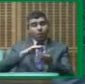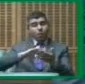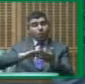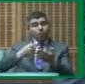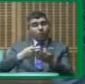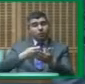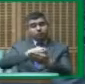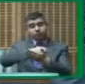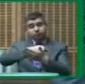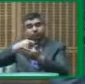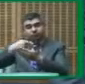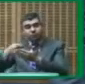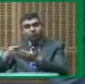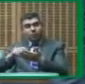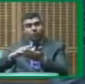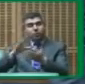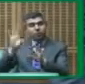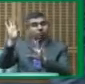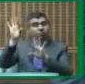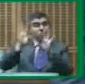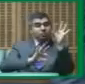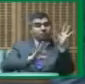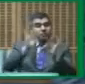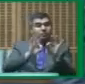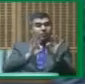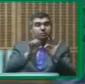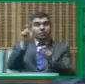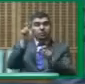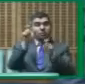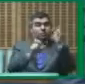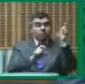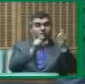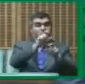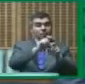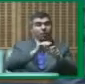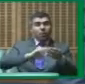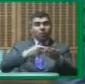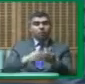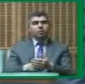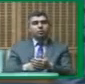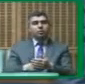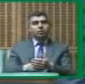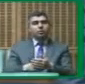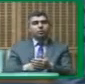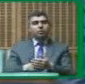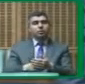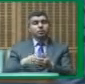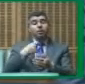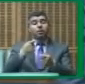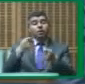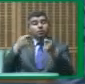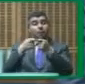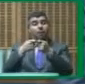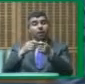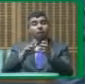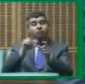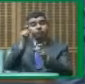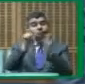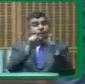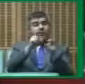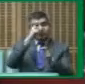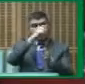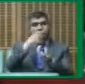كفاءات وموارد بشرية تم تكوينها بالمال العام كاستثمار دون جني نتائج من